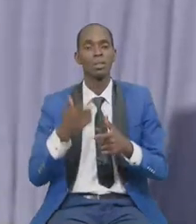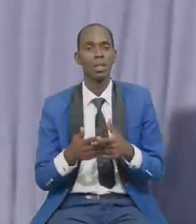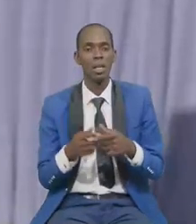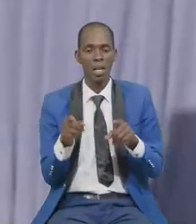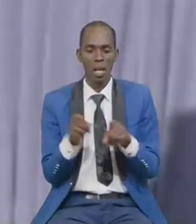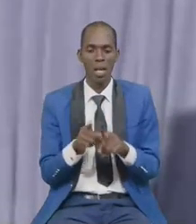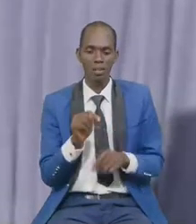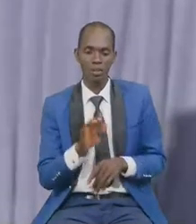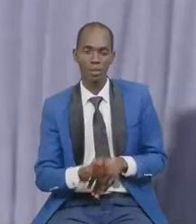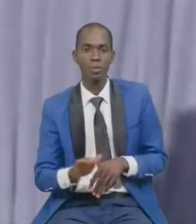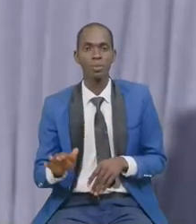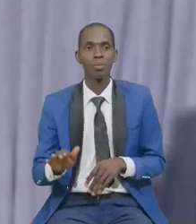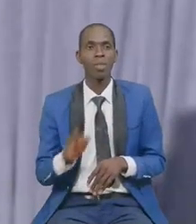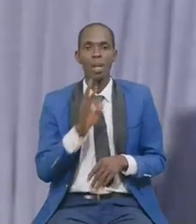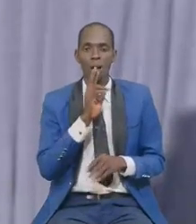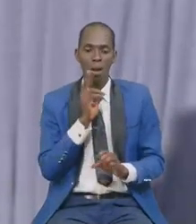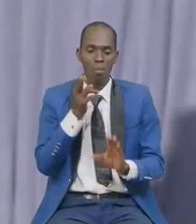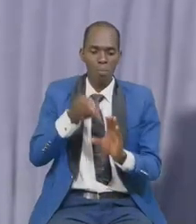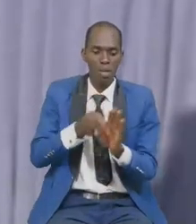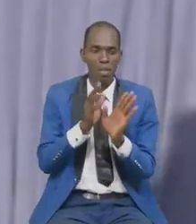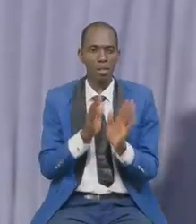Hébreux 2, 14.